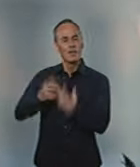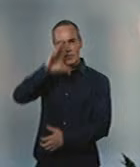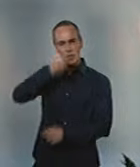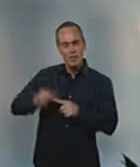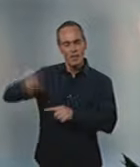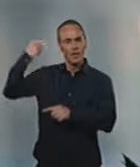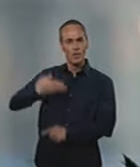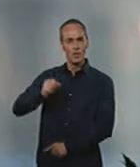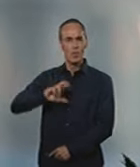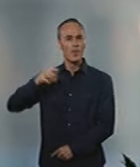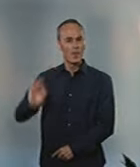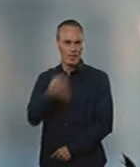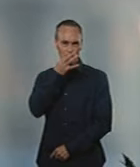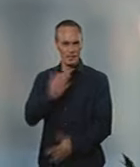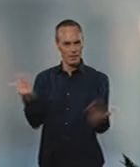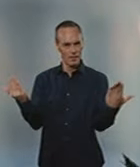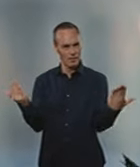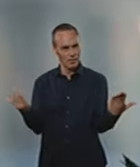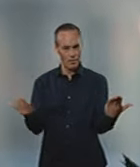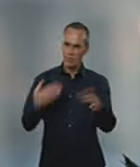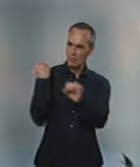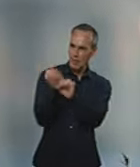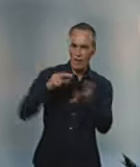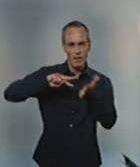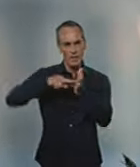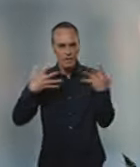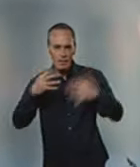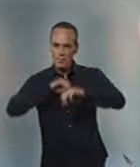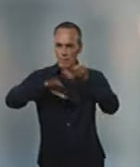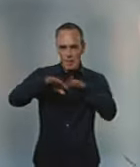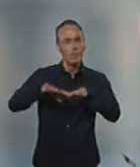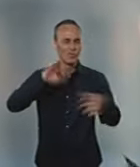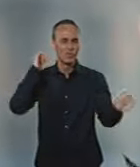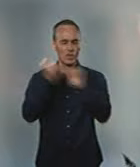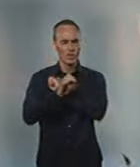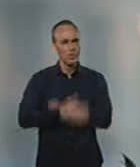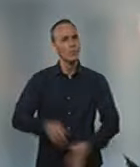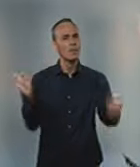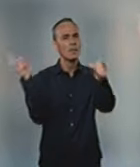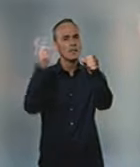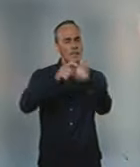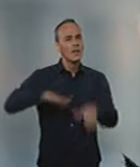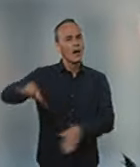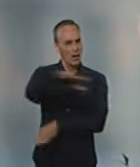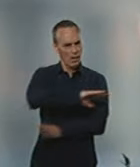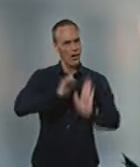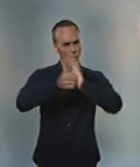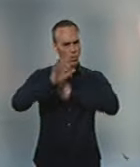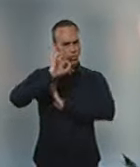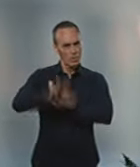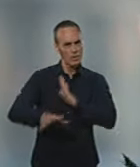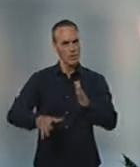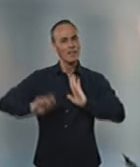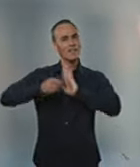Gaulle faisait du plan l'ardente obligation et je n'oublie pas le rôle décisif des partenaires sociaux dans la reconstruction de